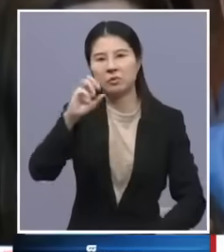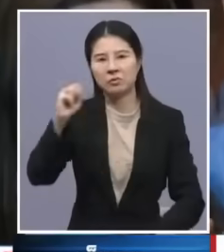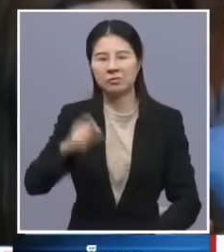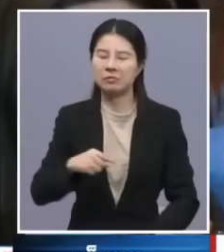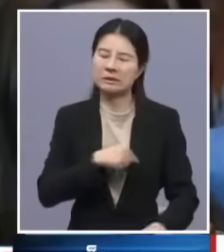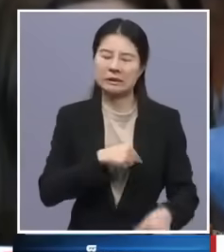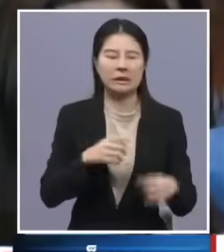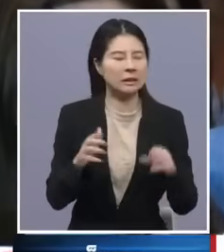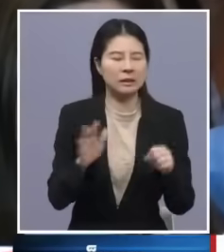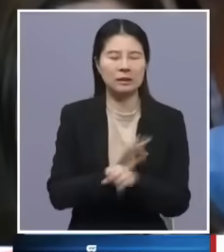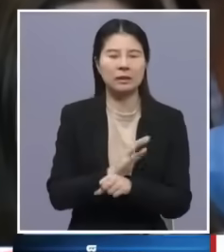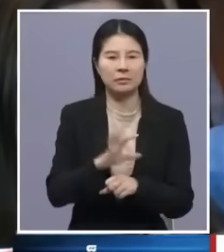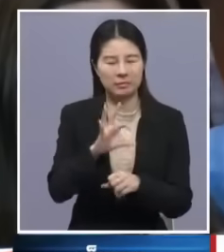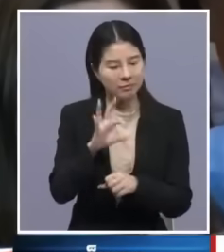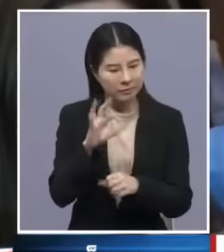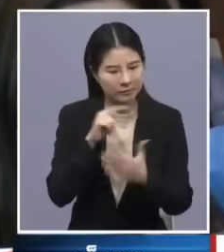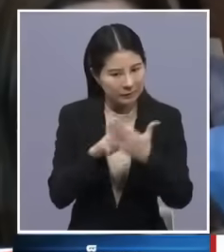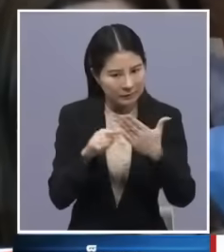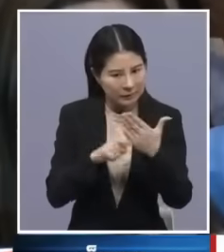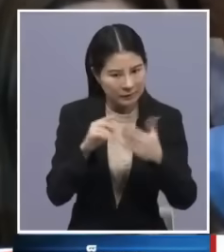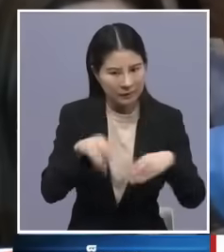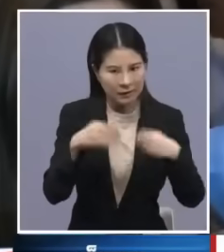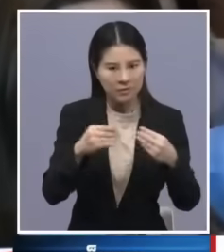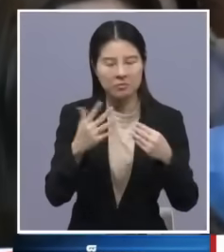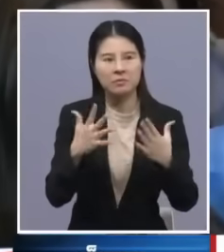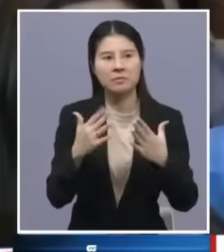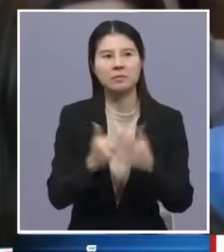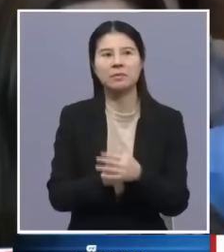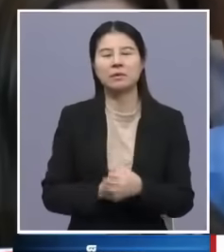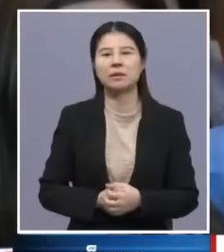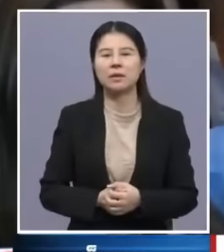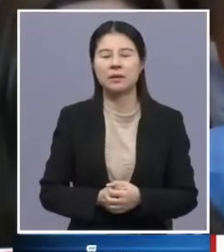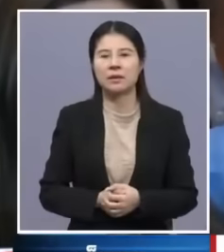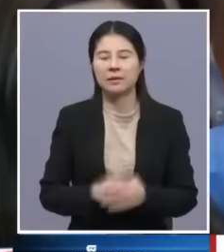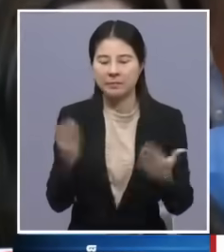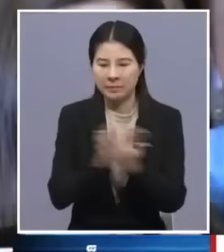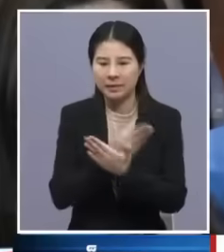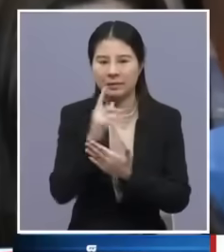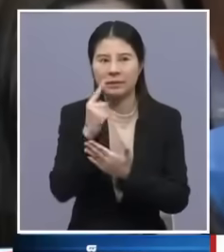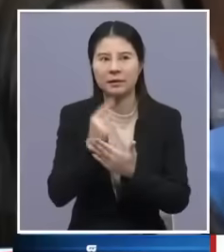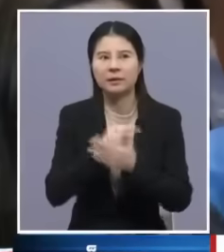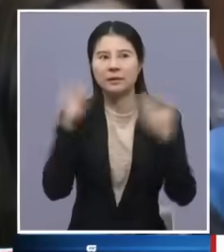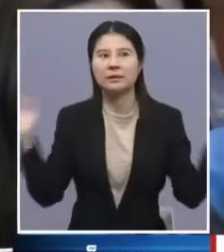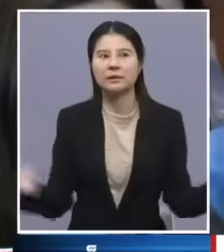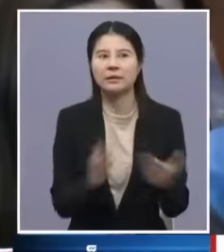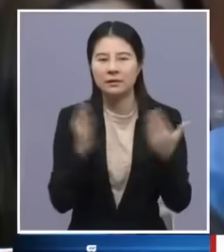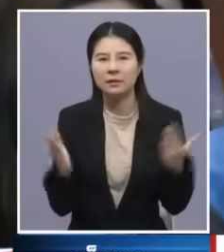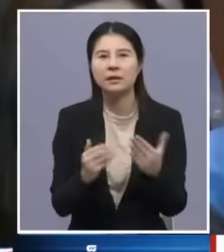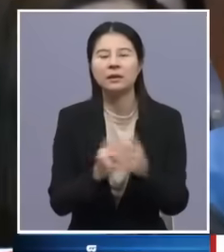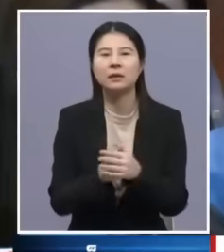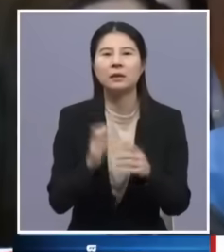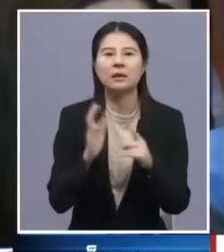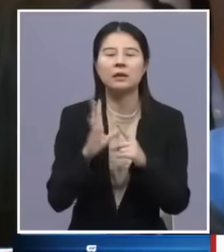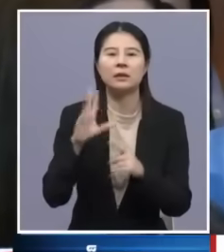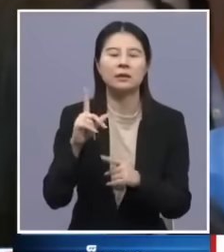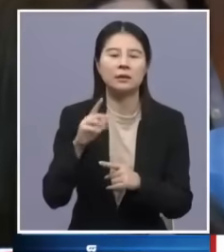ที่จะเลือกพอไปเปรียบเทียบกับคู่แข่งอย่างมาดามเดียเนี่ยนะคะดังนั้นก็เลยเปลี่ยนเกมจะหันมาสนับสนุนคุณเฉลิมชัยศรีอ่อน